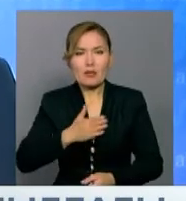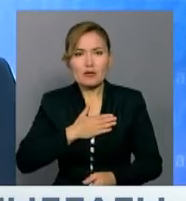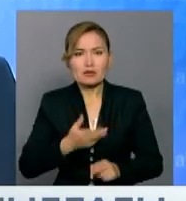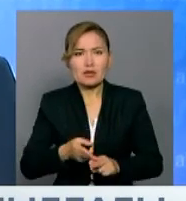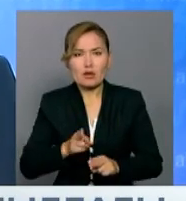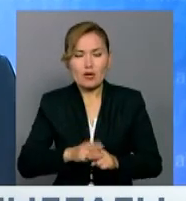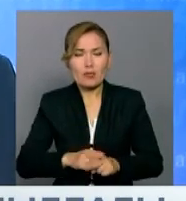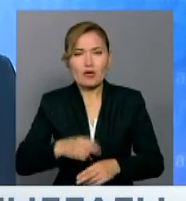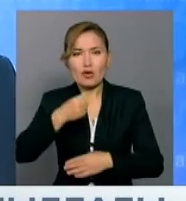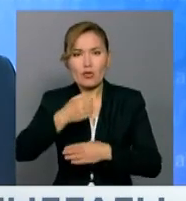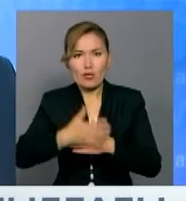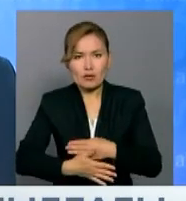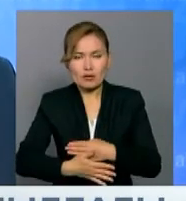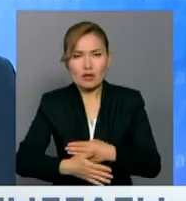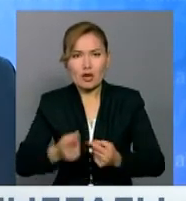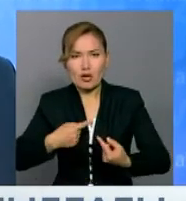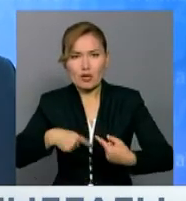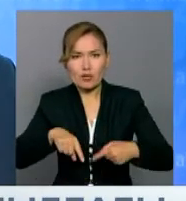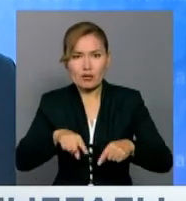корпоративтік орталықта бұл